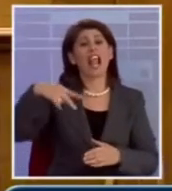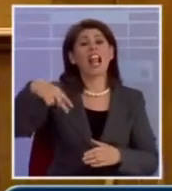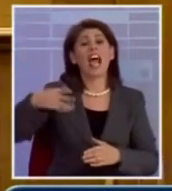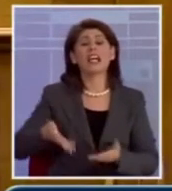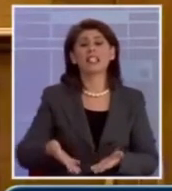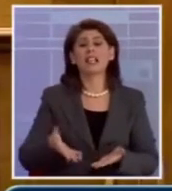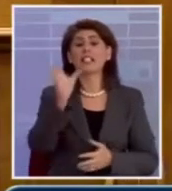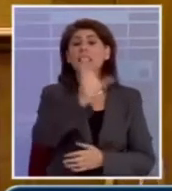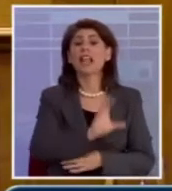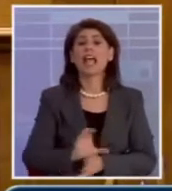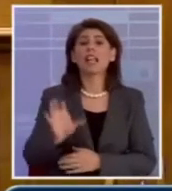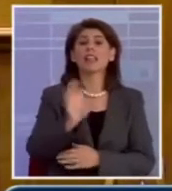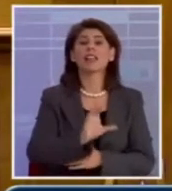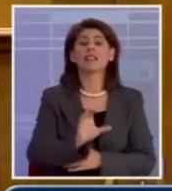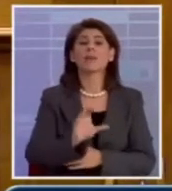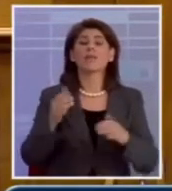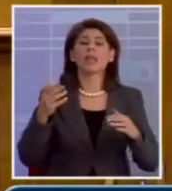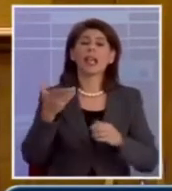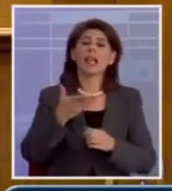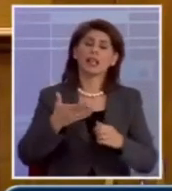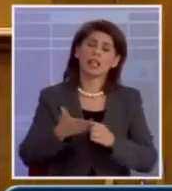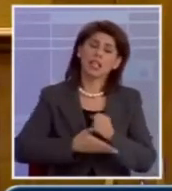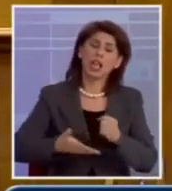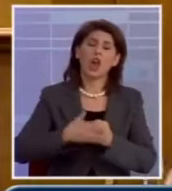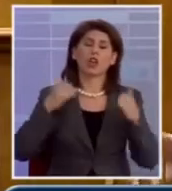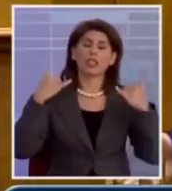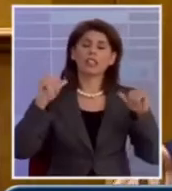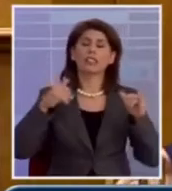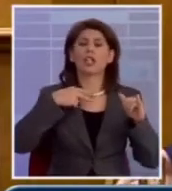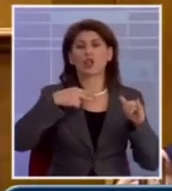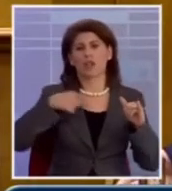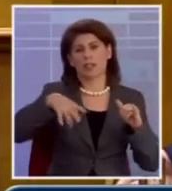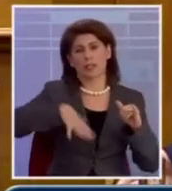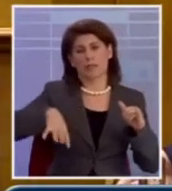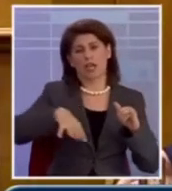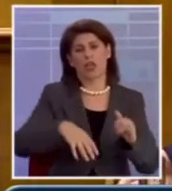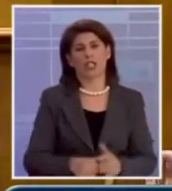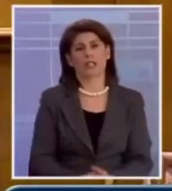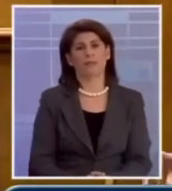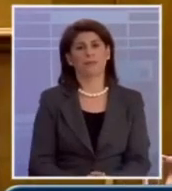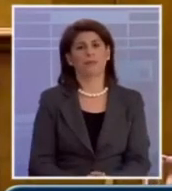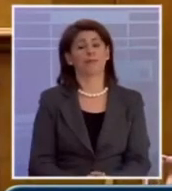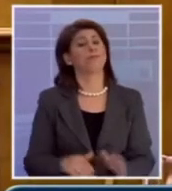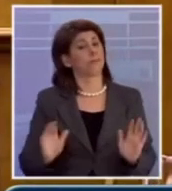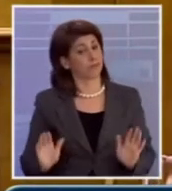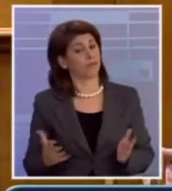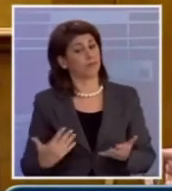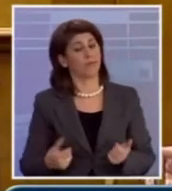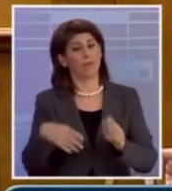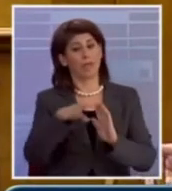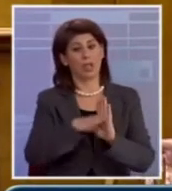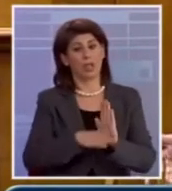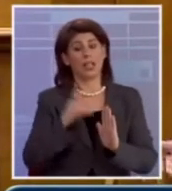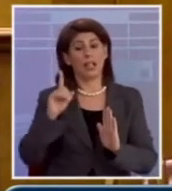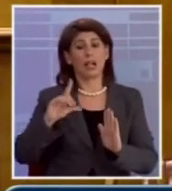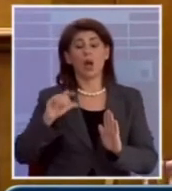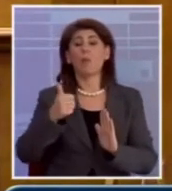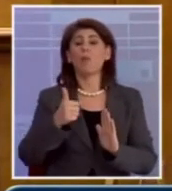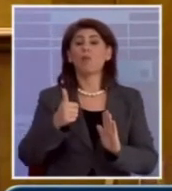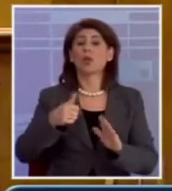στην έκθεση την γεωργοκτηνοτροφική της περιοχής. Άρα λοιπόν έχουμε πρόγραμμα για ένα πρωτογενή